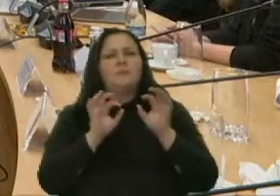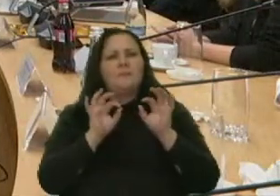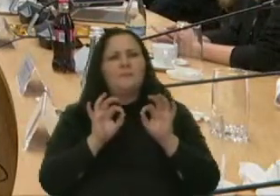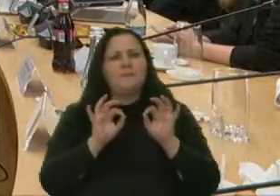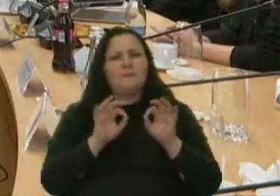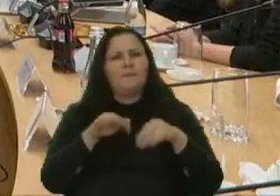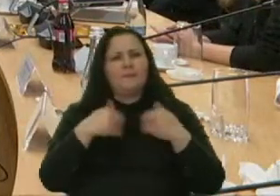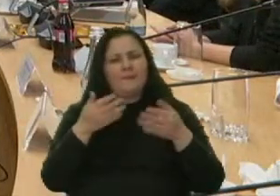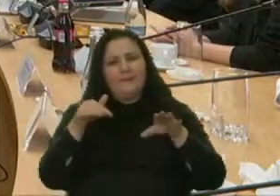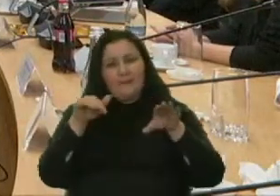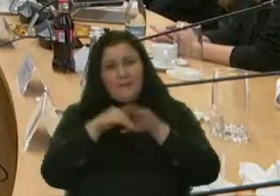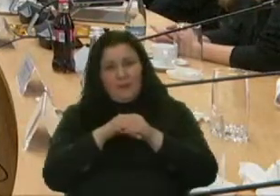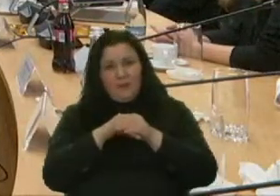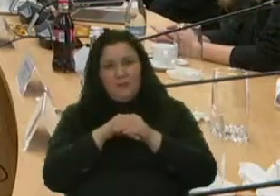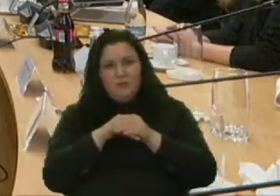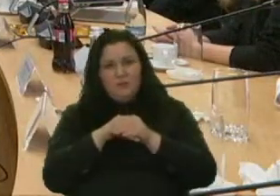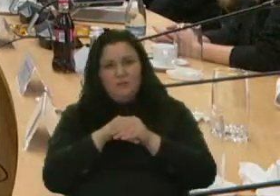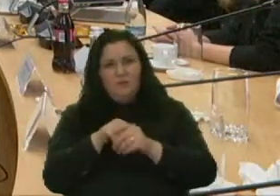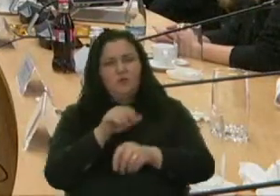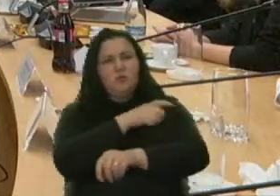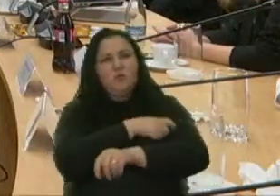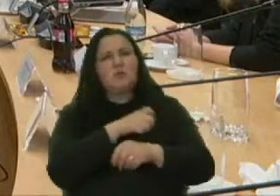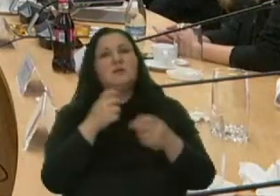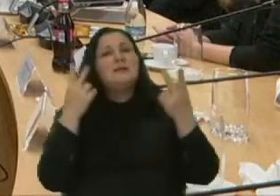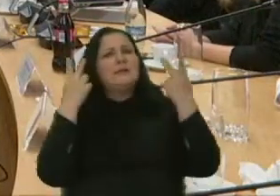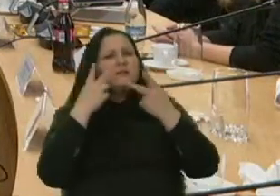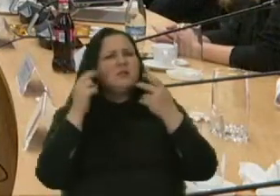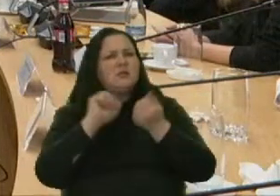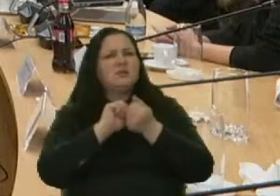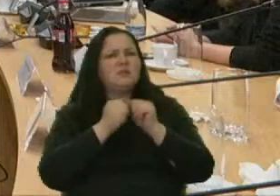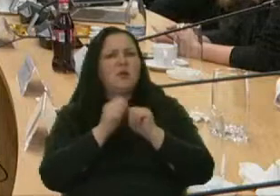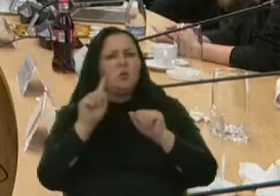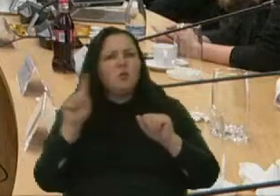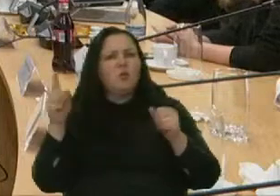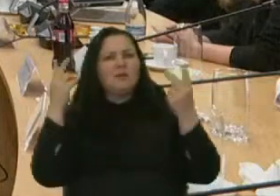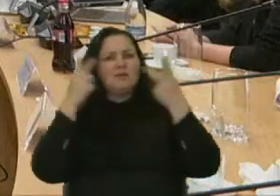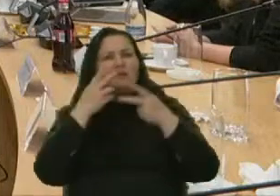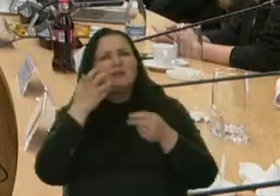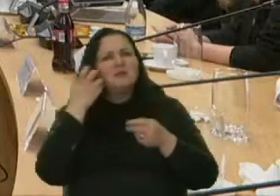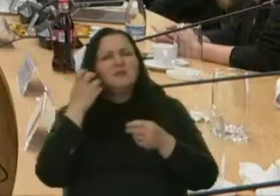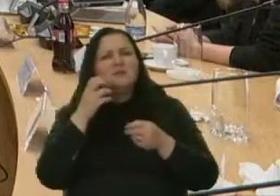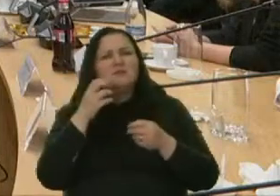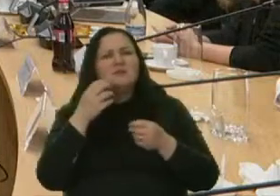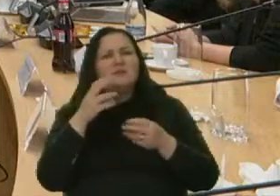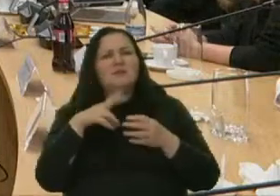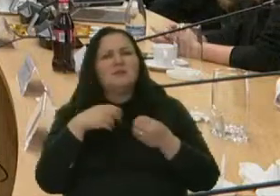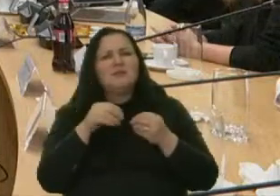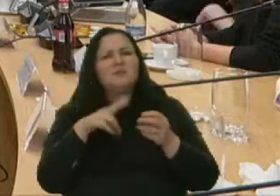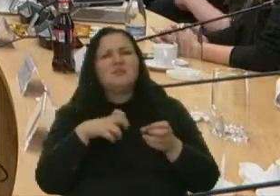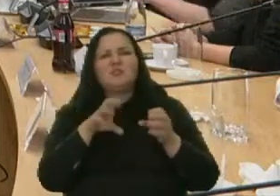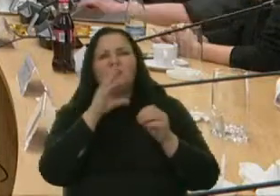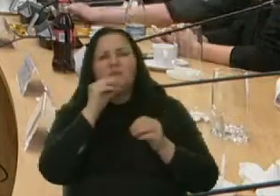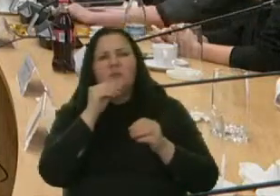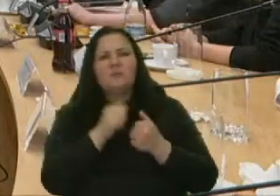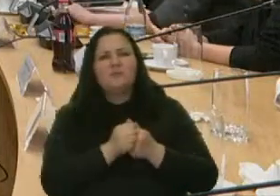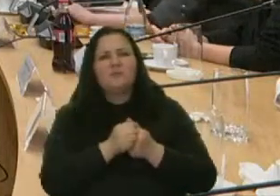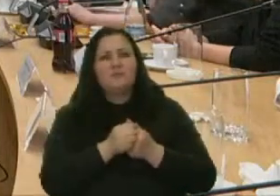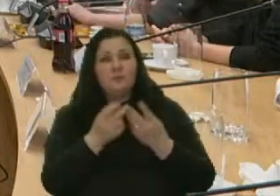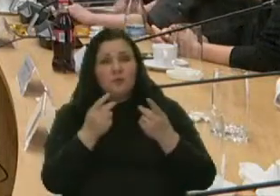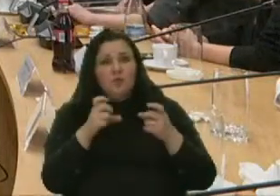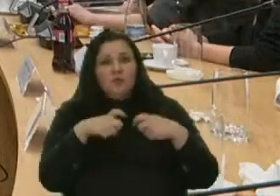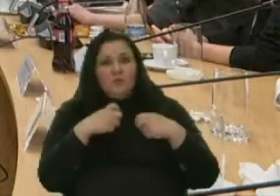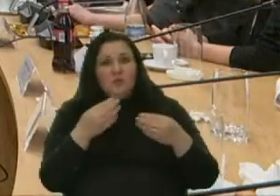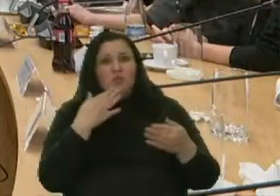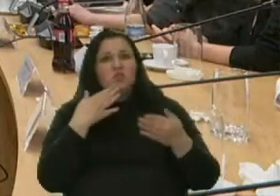Dați un vot în consiliul local înțelege sau nu înțelegem despre ce e vorba că mi e totuși suntem în plenul Consiliului